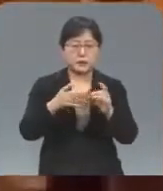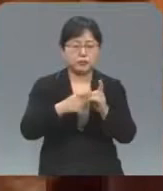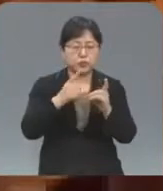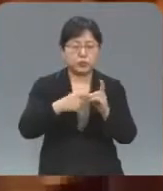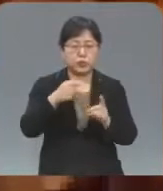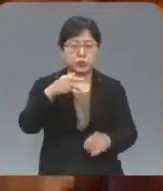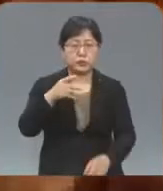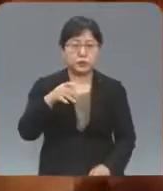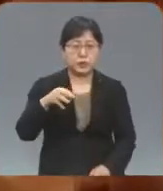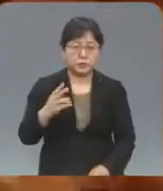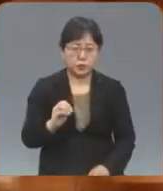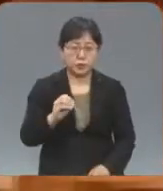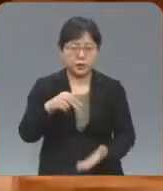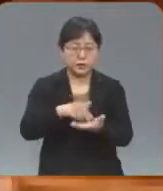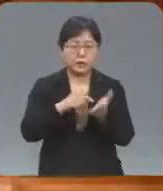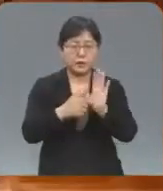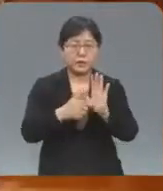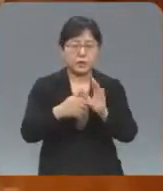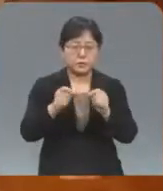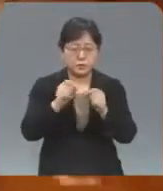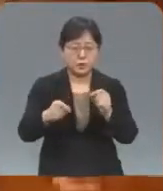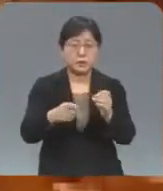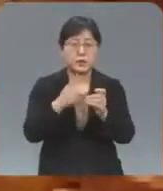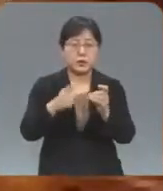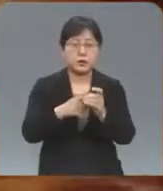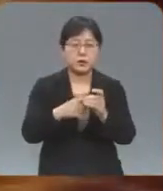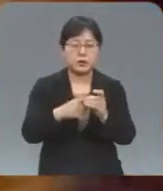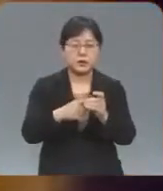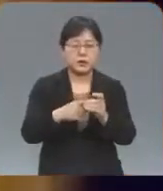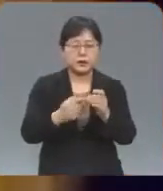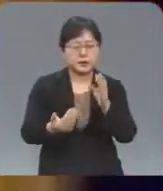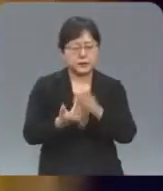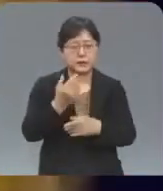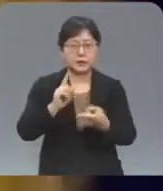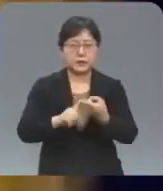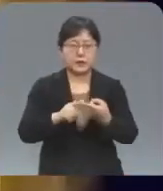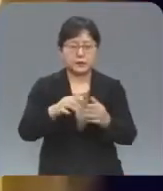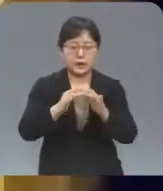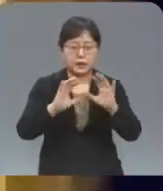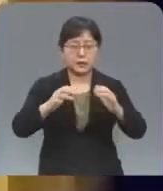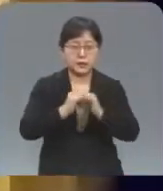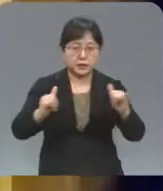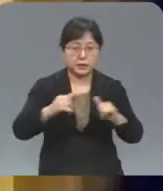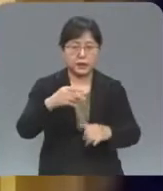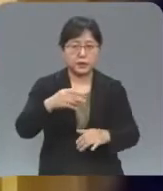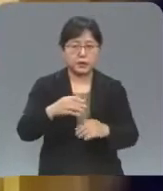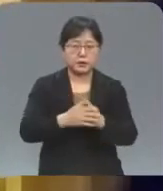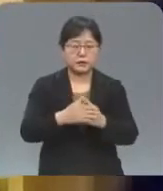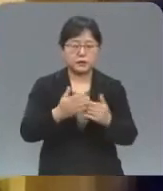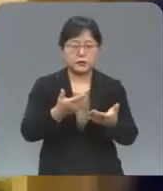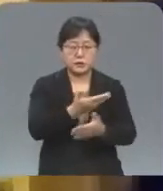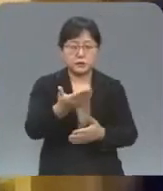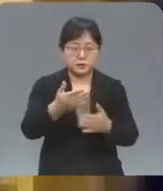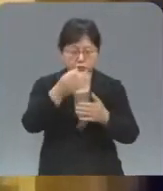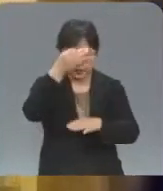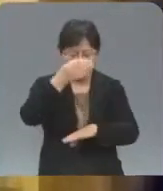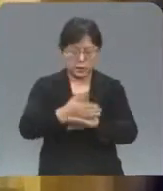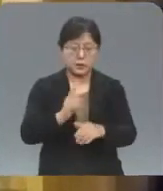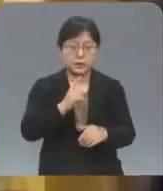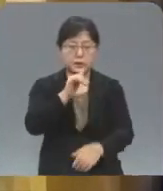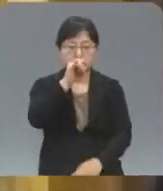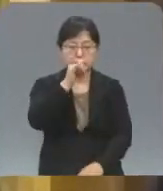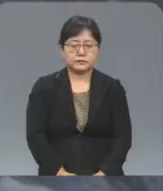은 입장권을 내고 종단 소속 사찰에서 벌어진 불미스러운 일에 대해 국민과 사부대중 여러분께 참회를 드린다 고